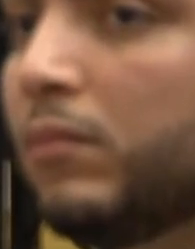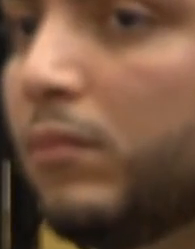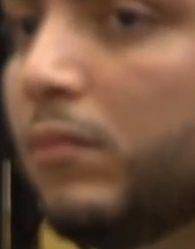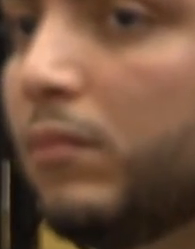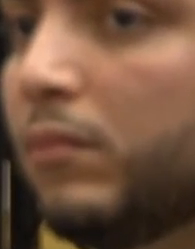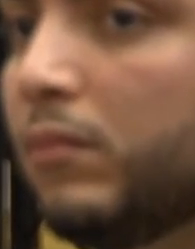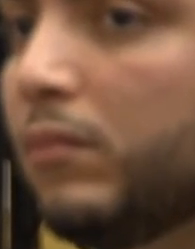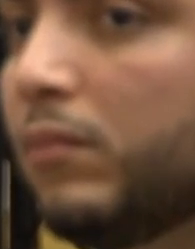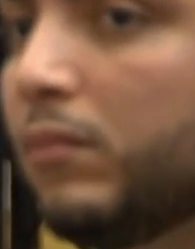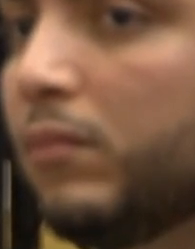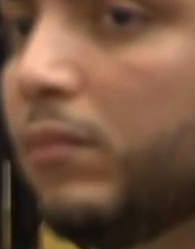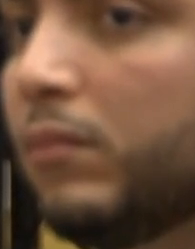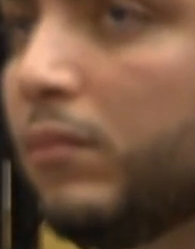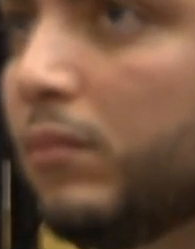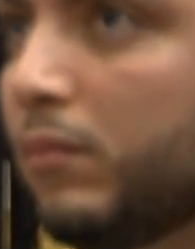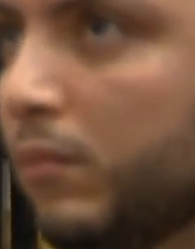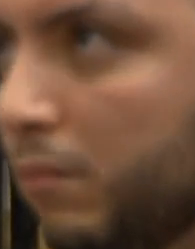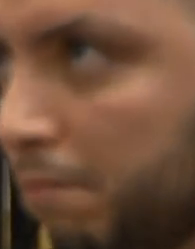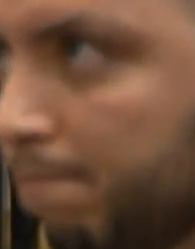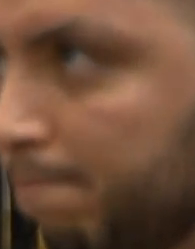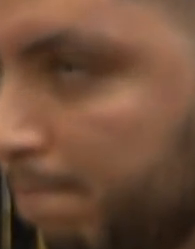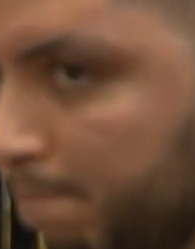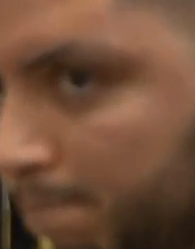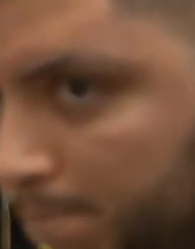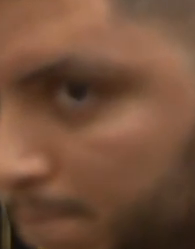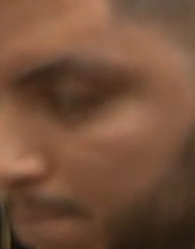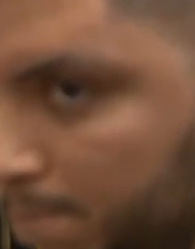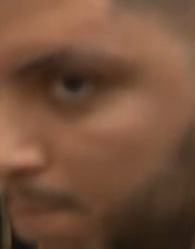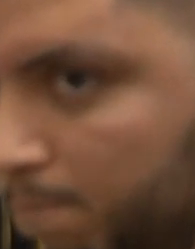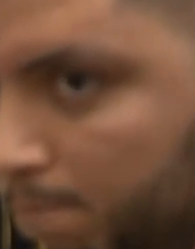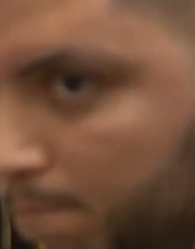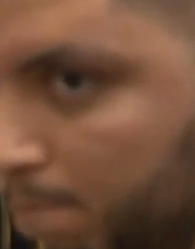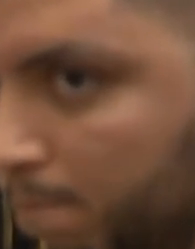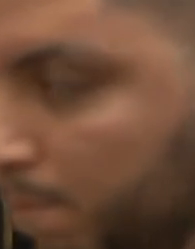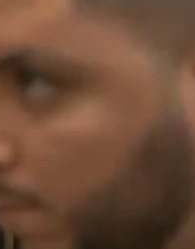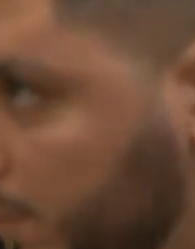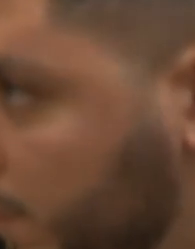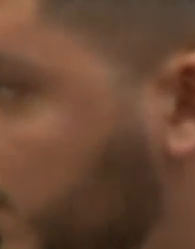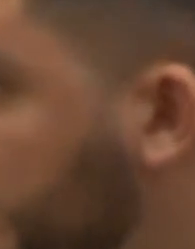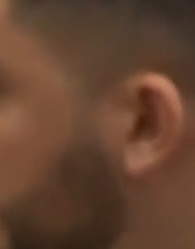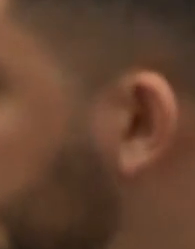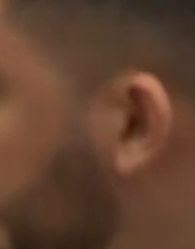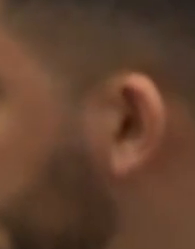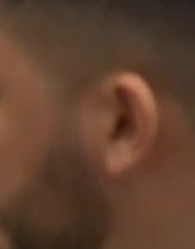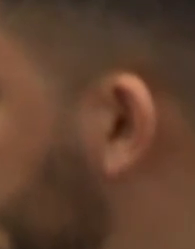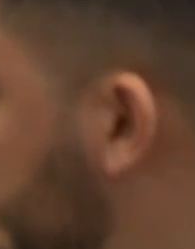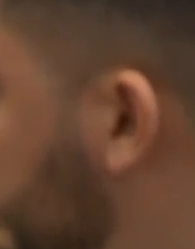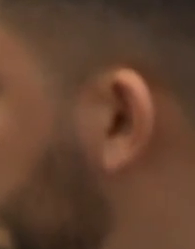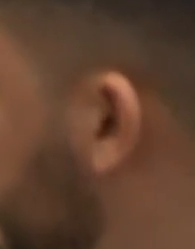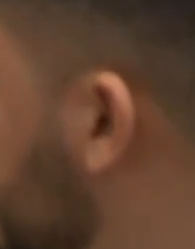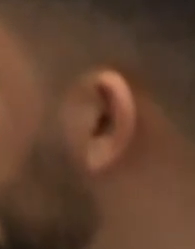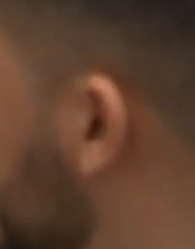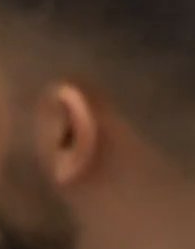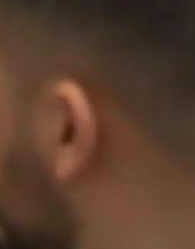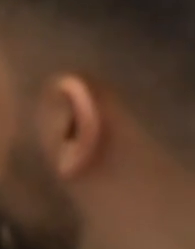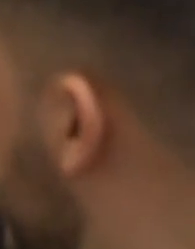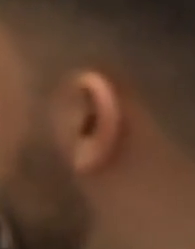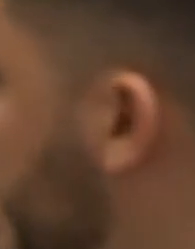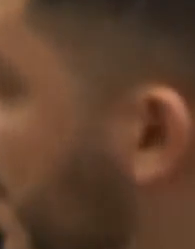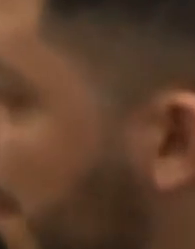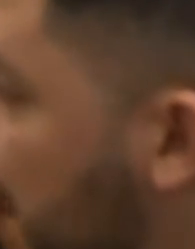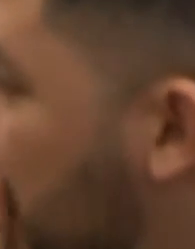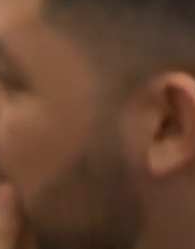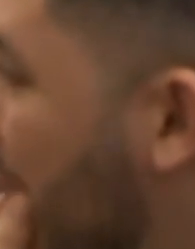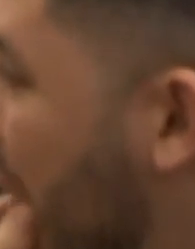d'accessibilité aujourd'hui. Et en fait, on fait des choses, mais si ce n'est pas fait et pensé pour les pousser sur les canaux des jeunes, malheureusement, ce n'est pas